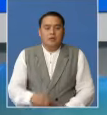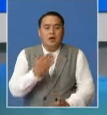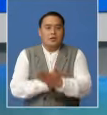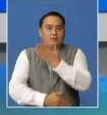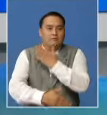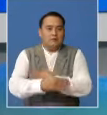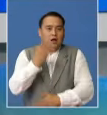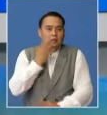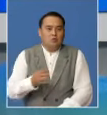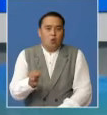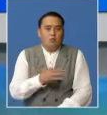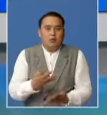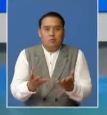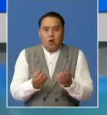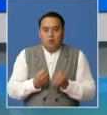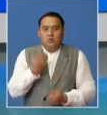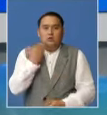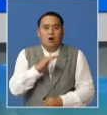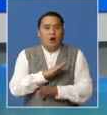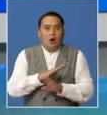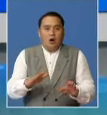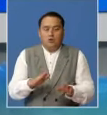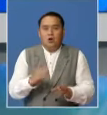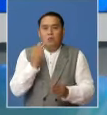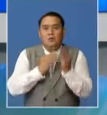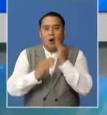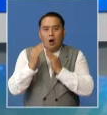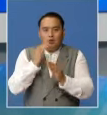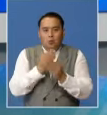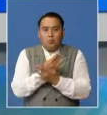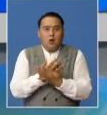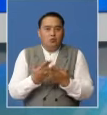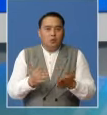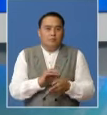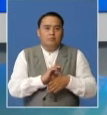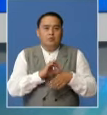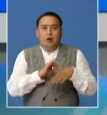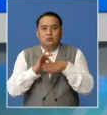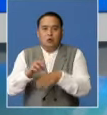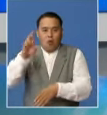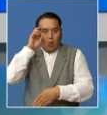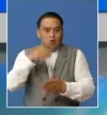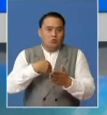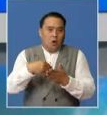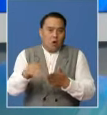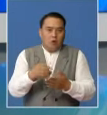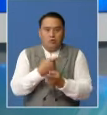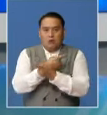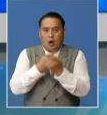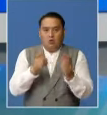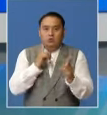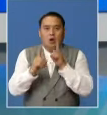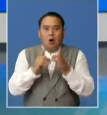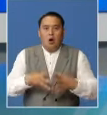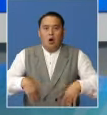Инвалиды Алматинской области получают некачественные протезы. Такую продукцию поставляют в рамках госзакупа. Об этом заявила на